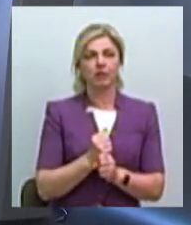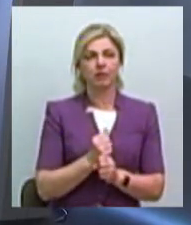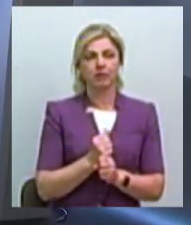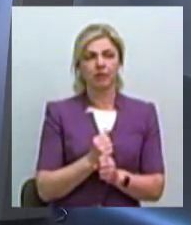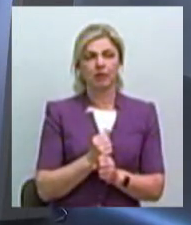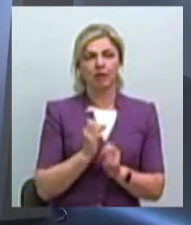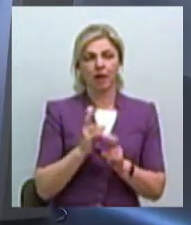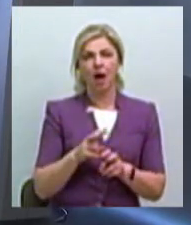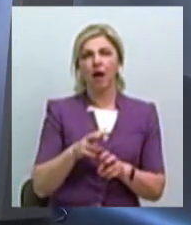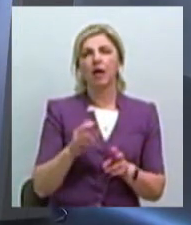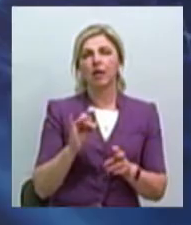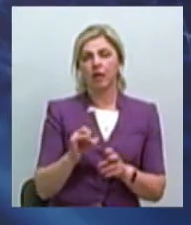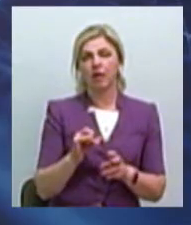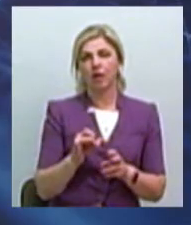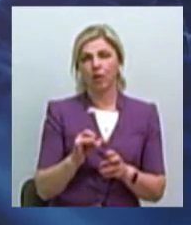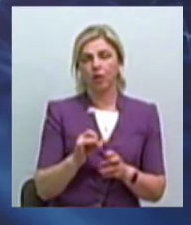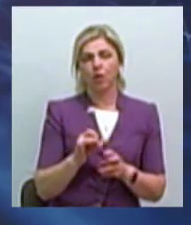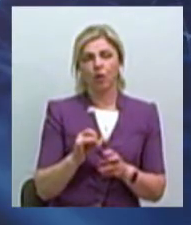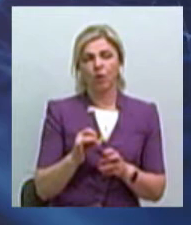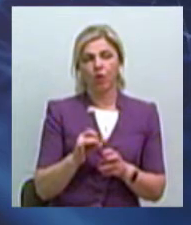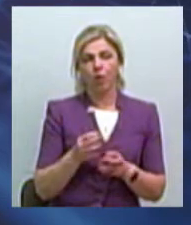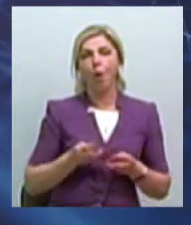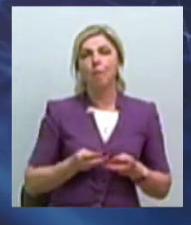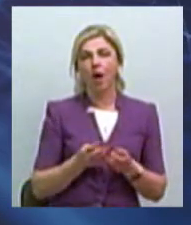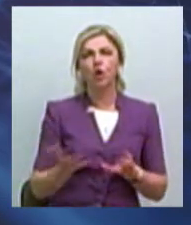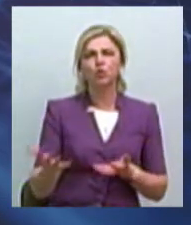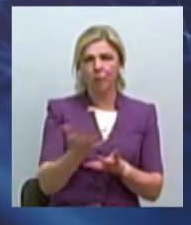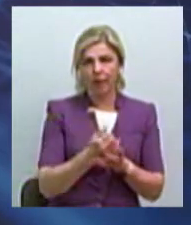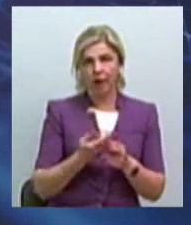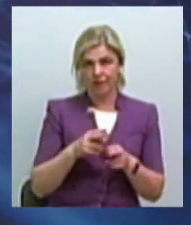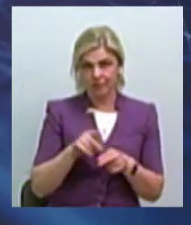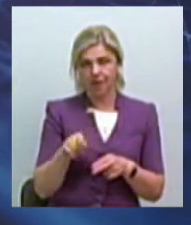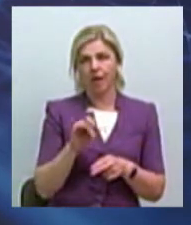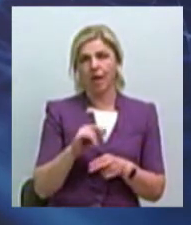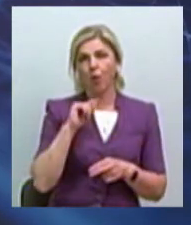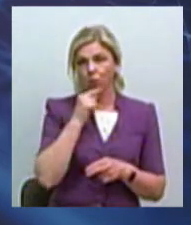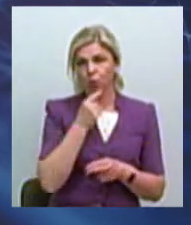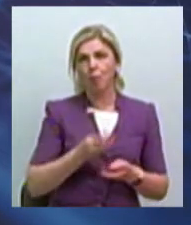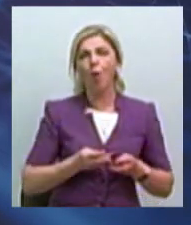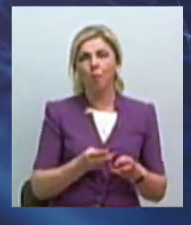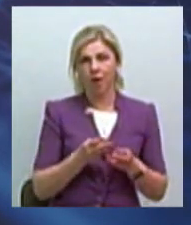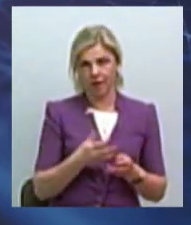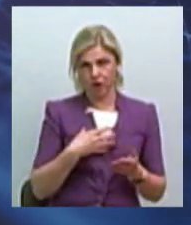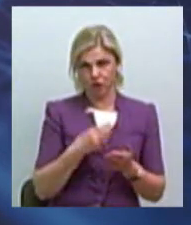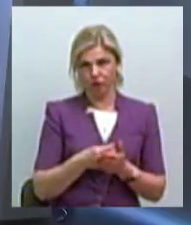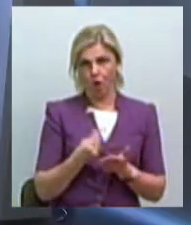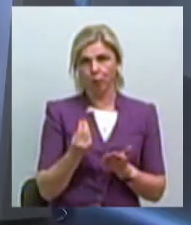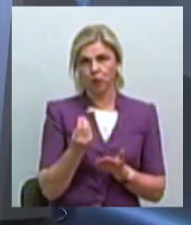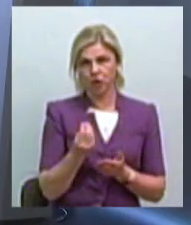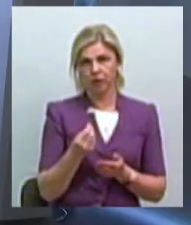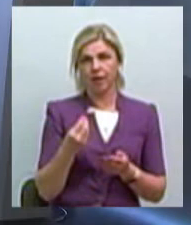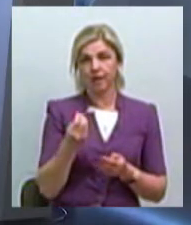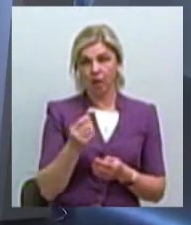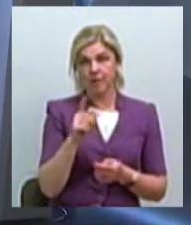на щепу і опалювати свої заклади комунальні, тобто і економити на цьому. тобто свої бюджетні гроші. А